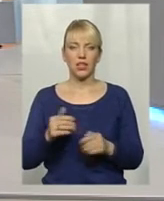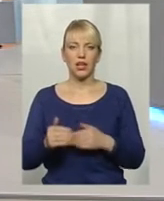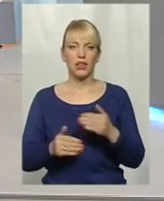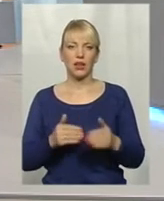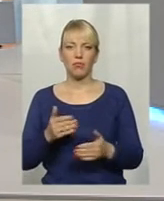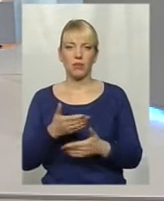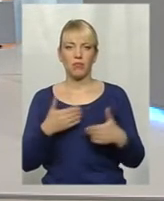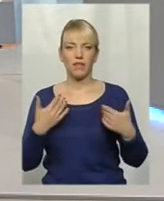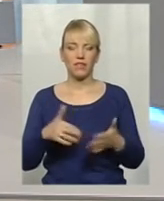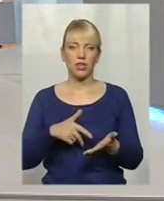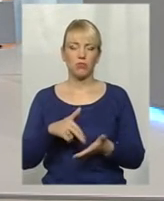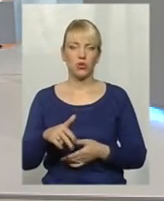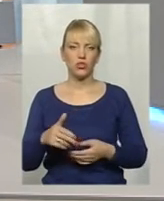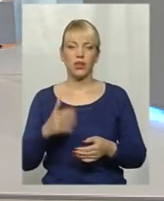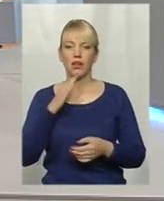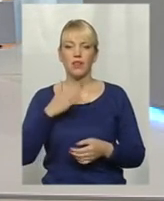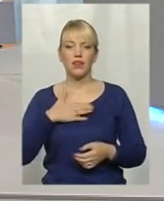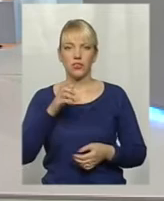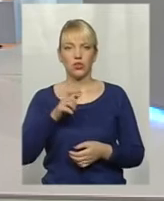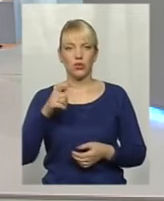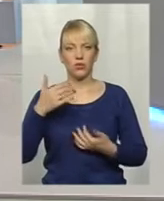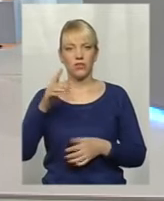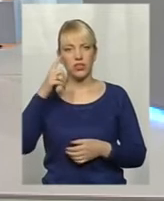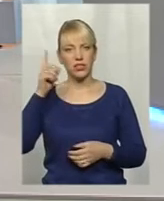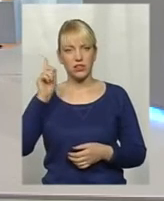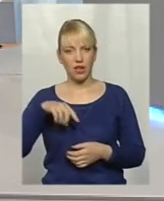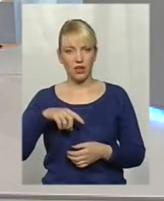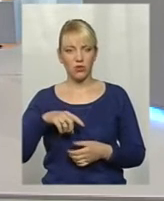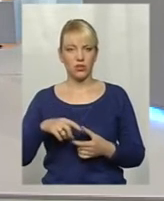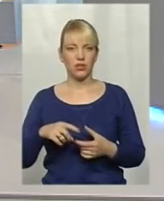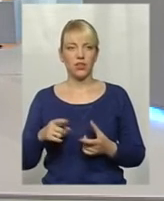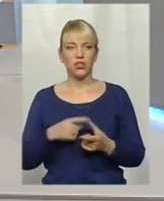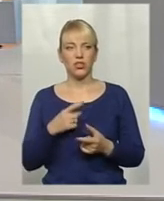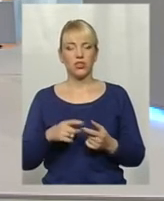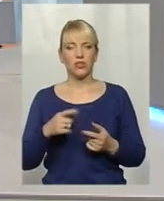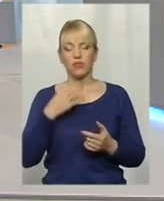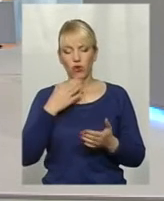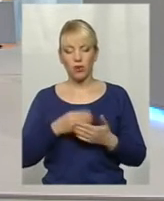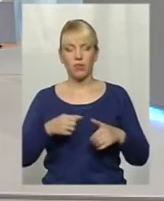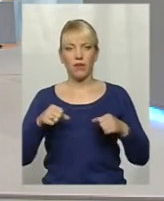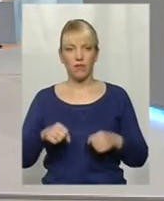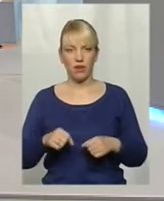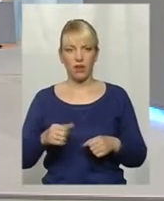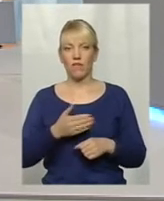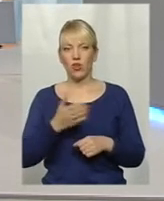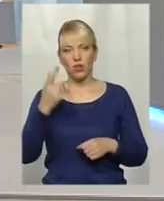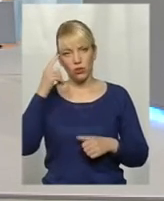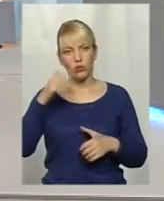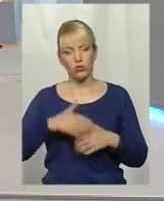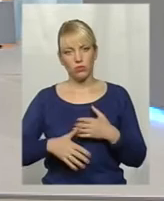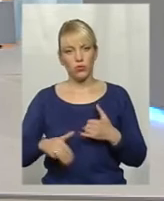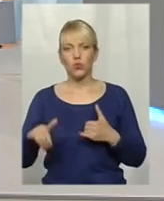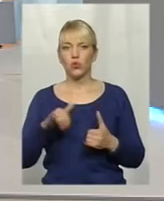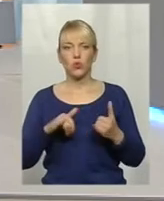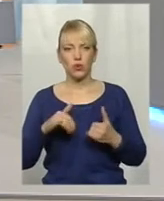ми вже пройшли? Вже наші люди знають, чи їм свої права, вони розуміють, куди,